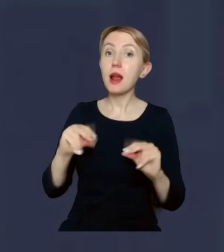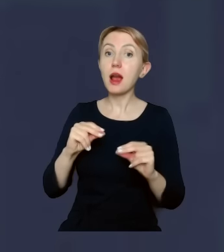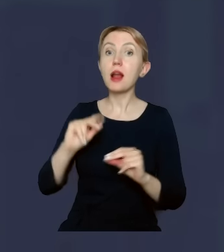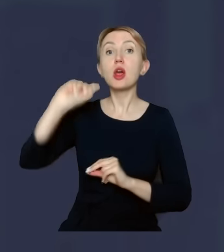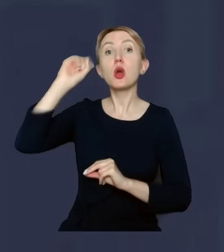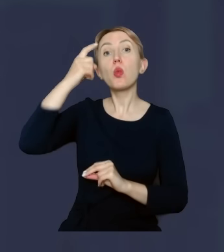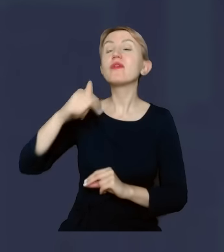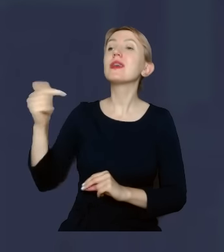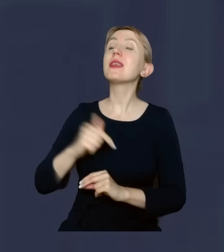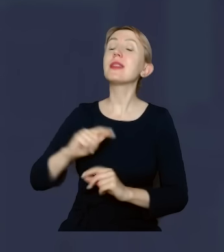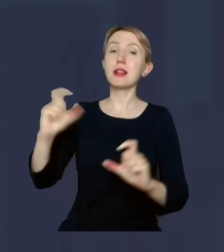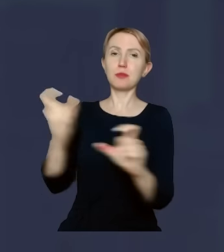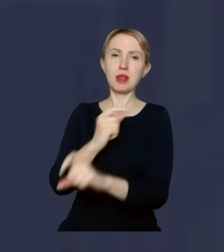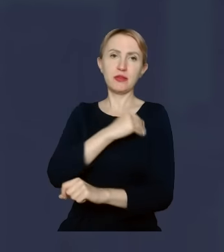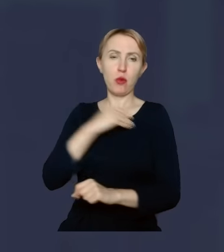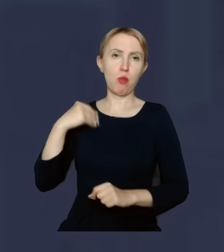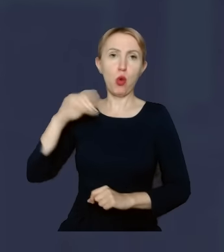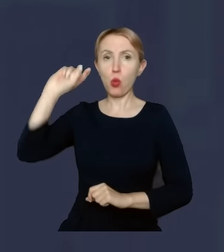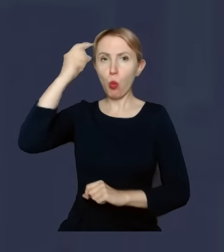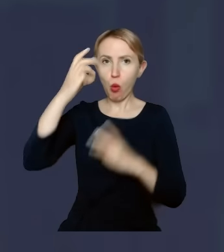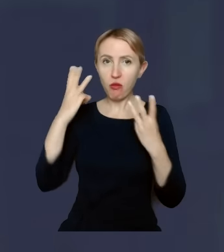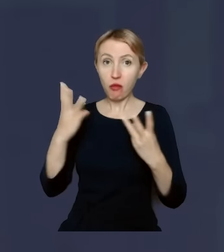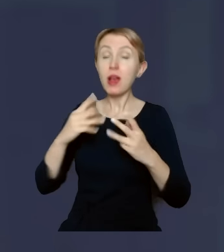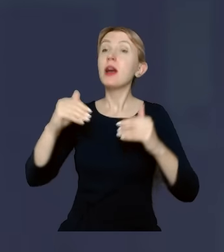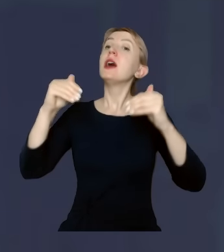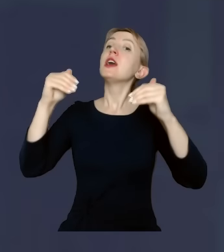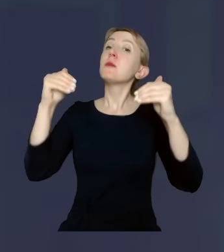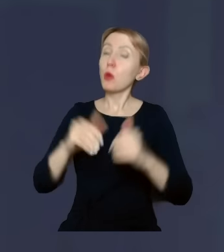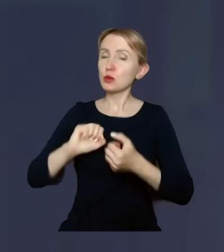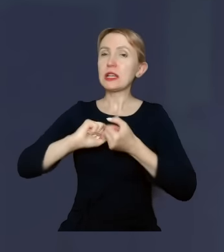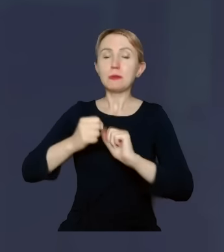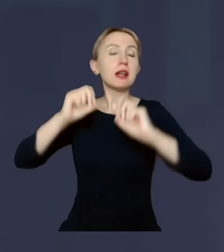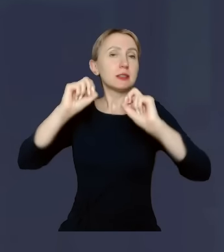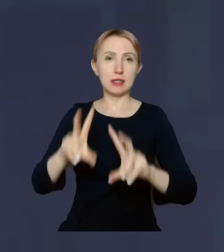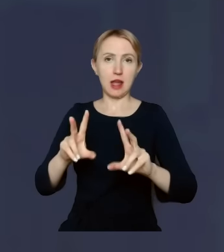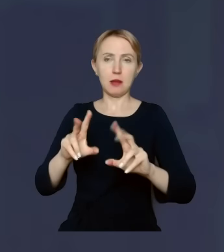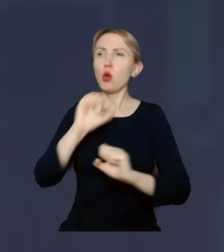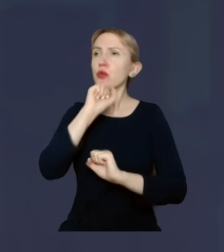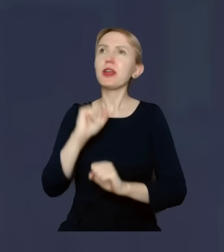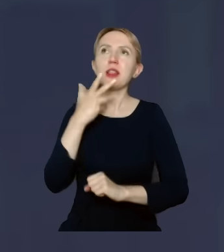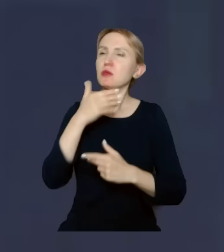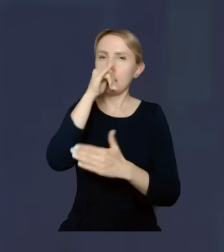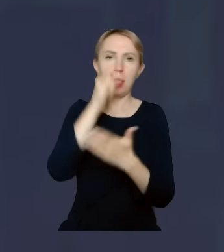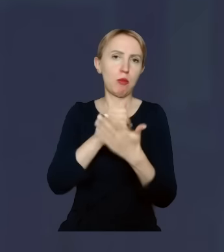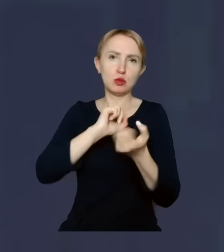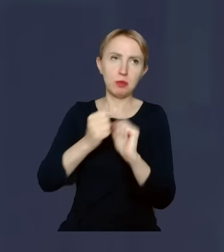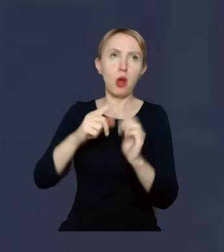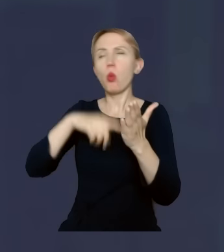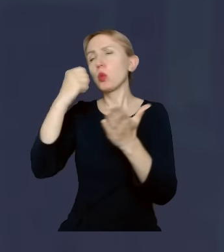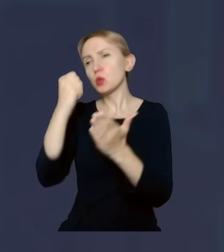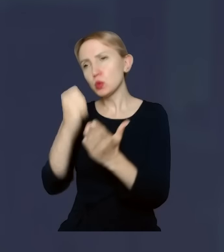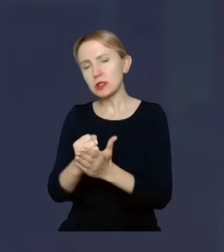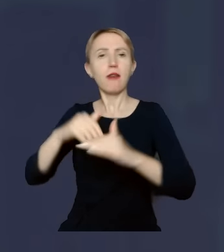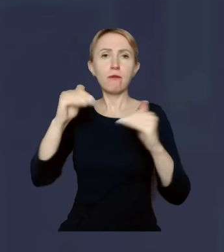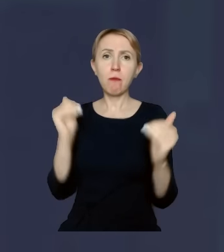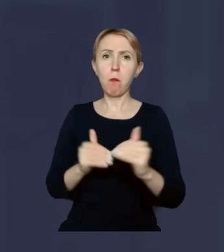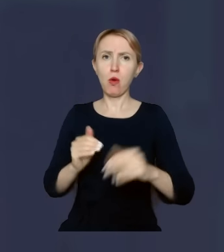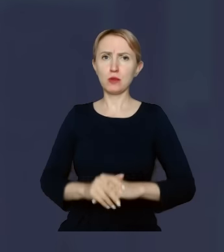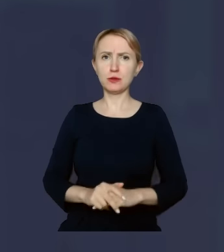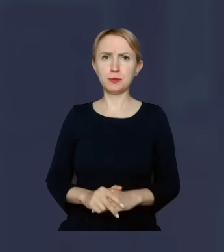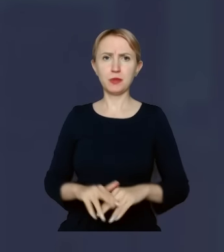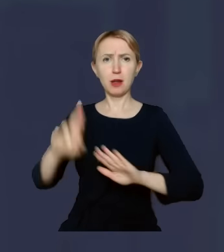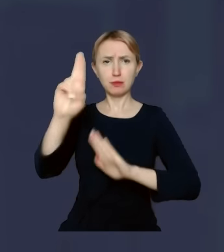państwa polskiego i że można zmieniać, bo nikt nie mówi o tym, że nie można zmieniać ustawy, że nie można zmieniać jakby regulacji, które